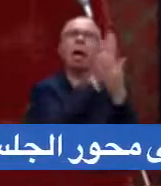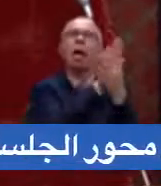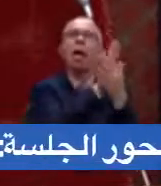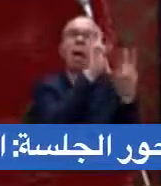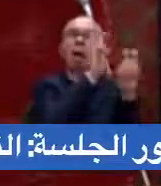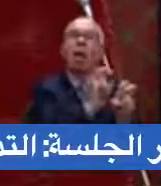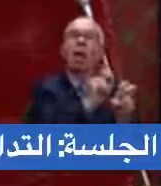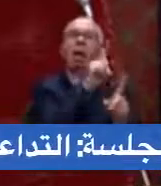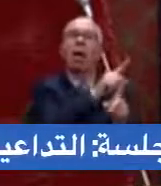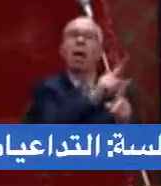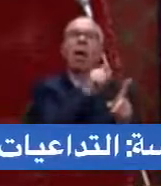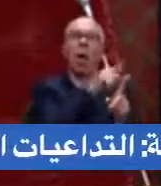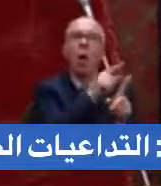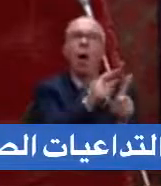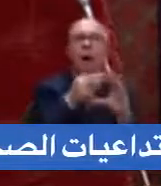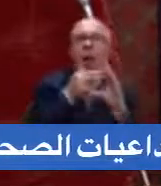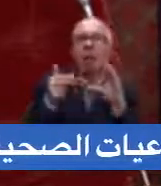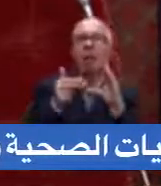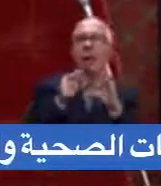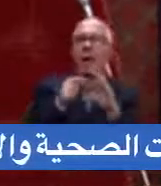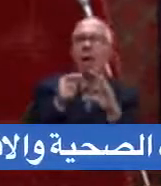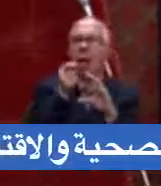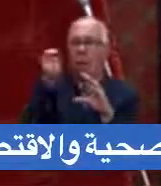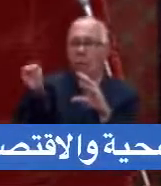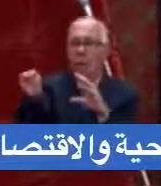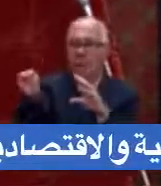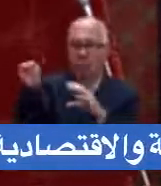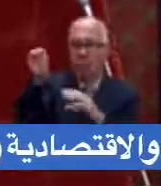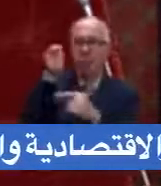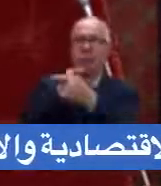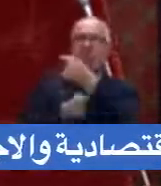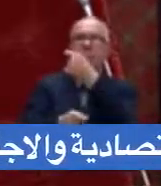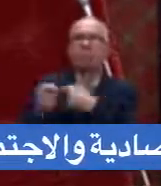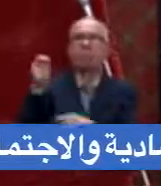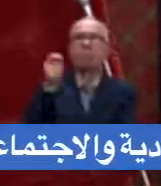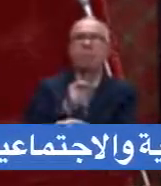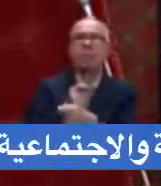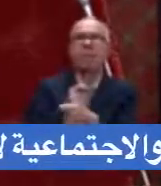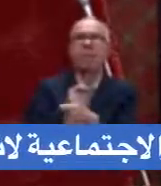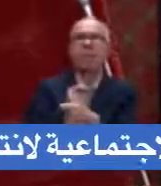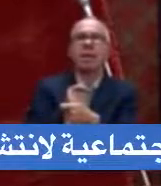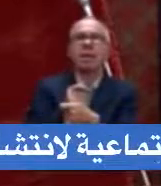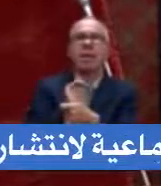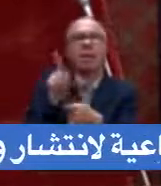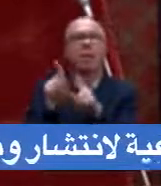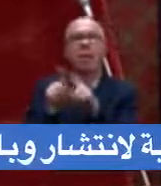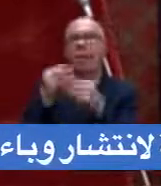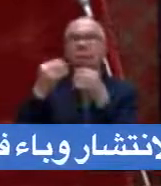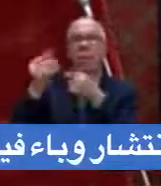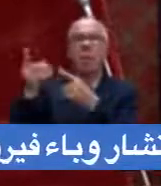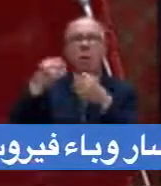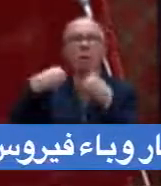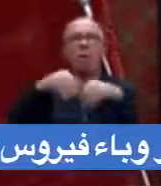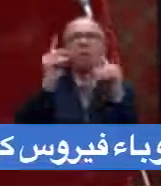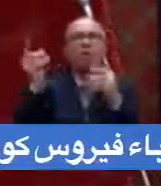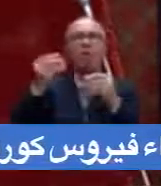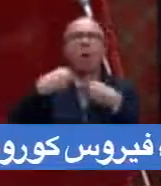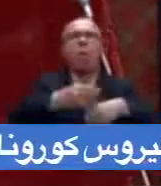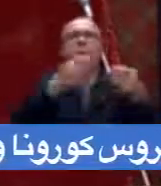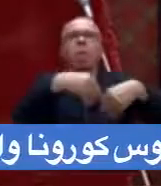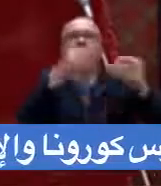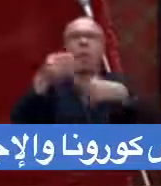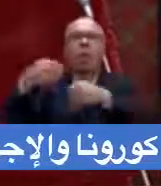الابناك ويرد، بمعنى البنكه كتعطيه العمله الصعبه ولكن كتسالو، هو ماشي انفاق عمومي، ما غادي ينفقوه لا في الاستثمار لا في